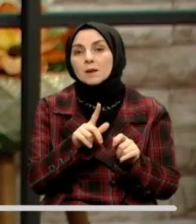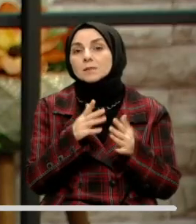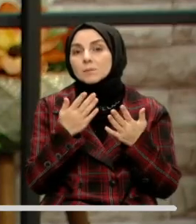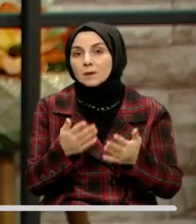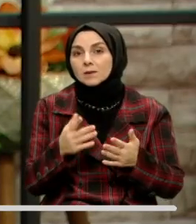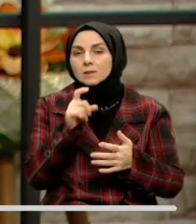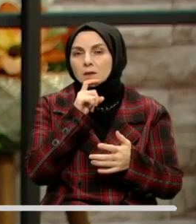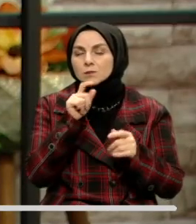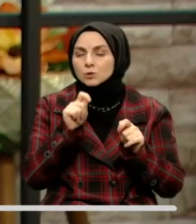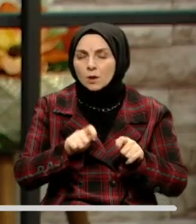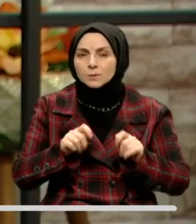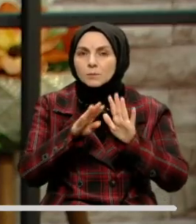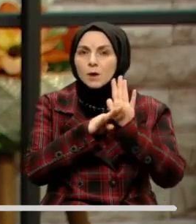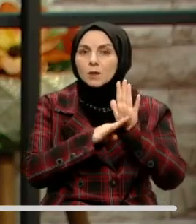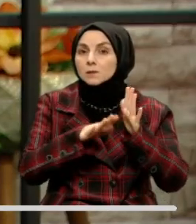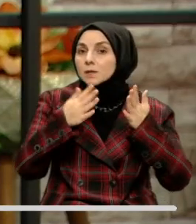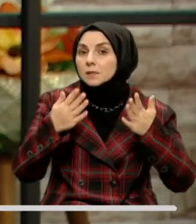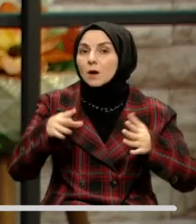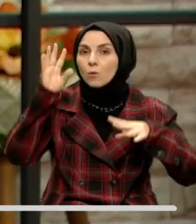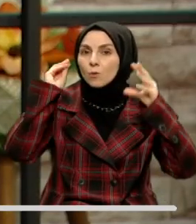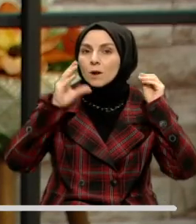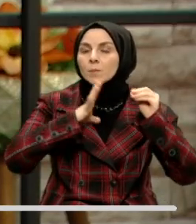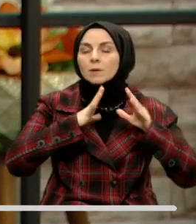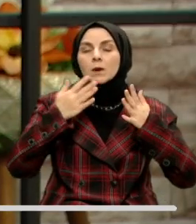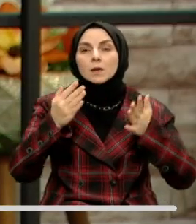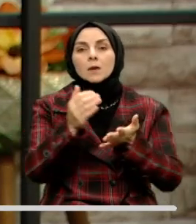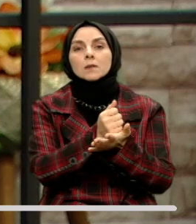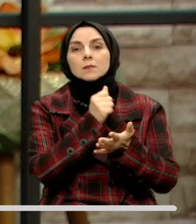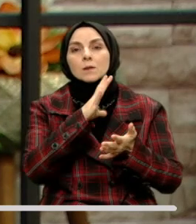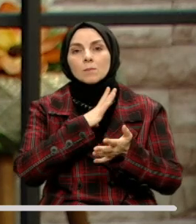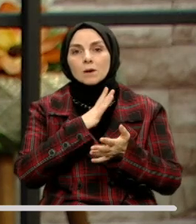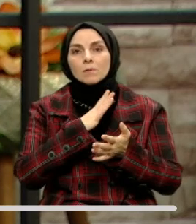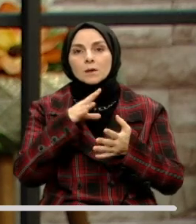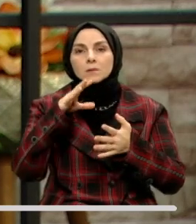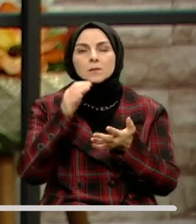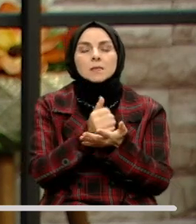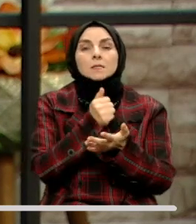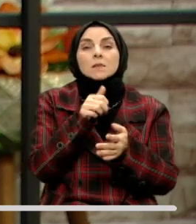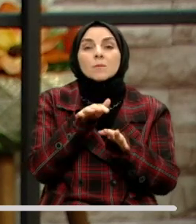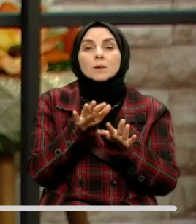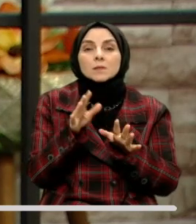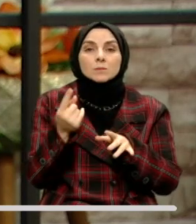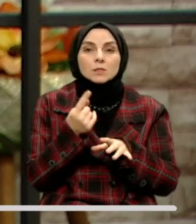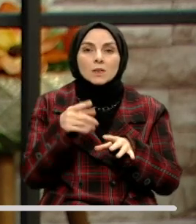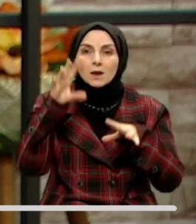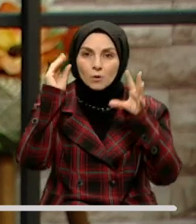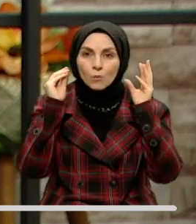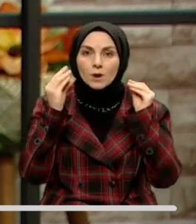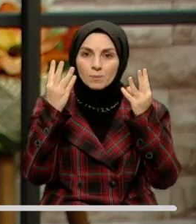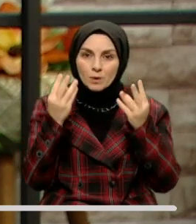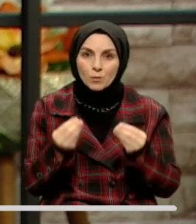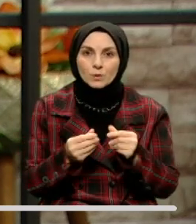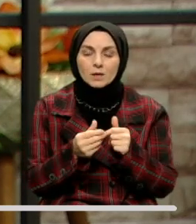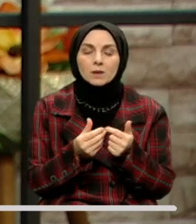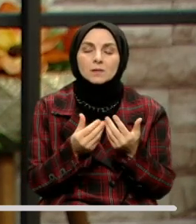yaptım. Hayatta ya öğreniriz ya kazanırız. Kazanamadığımız şeyler öğrenme olarak bize hep geri bildirim olarak döner. Evet,